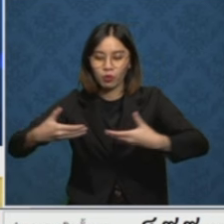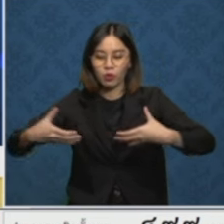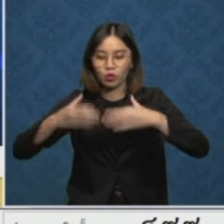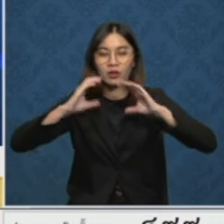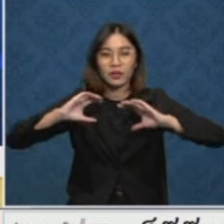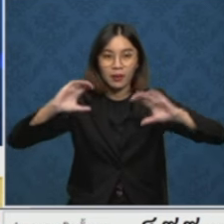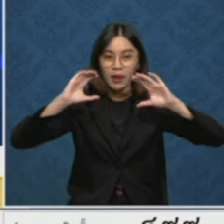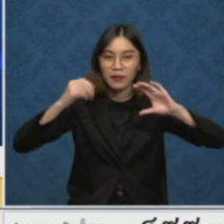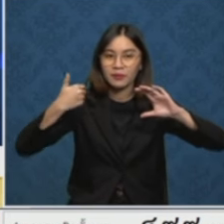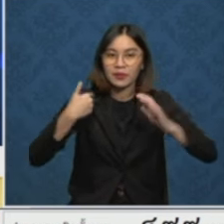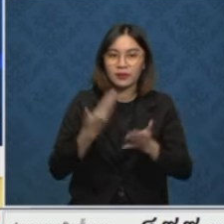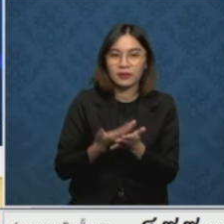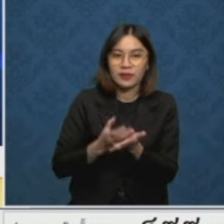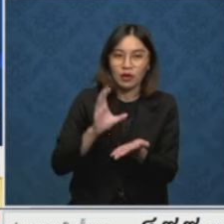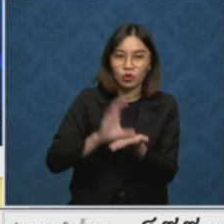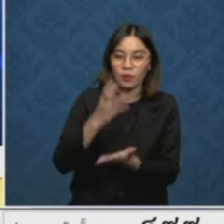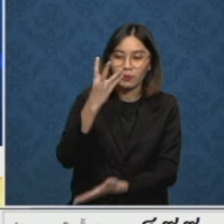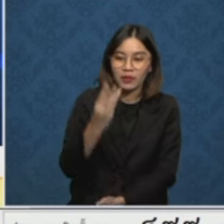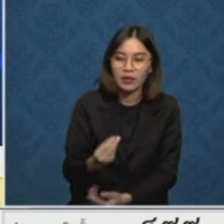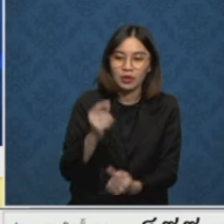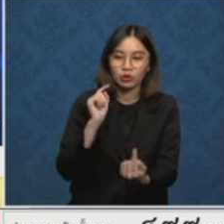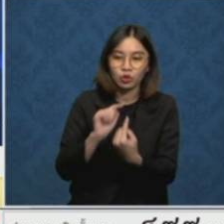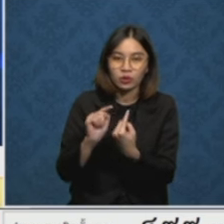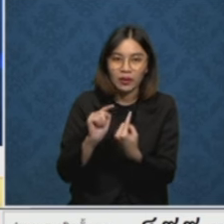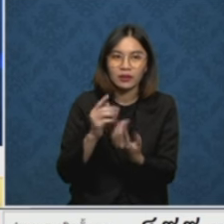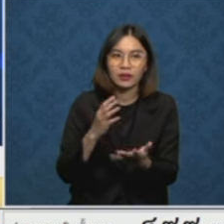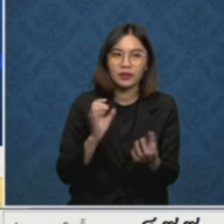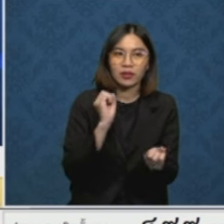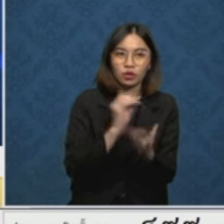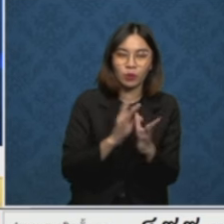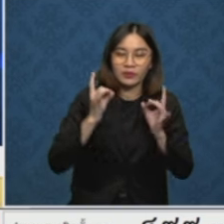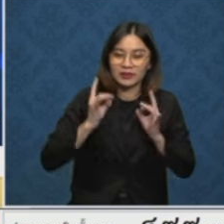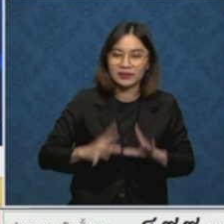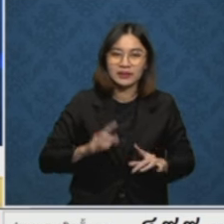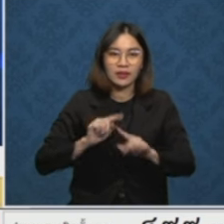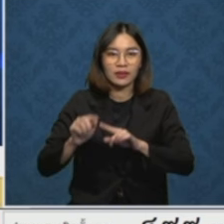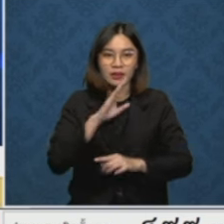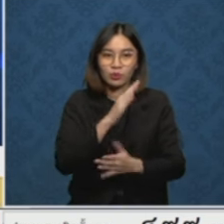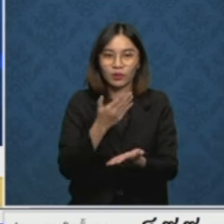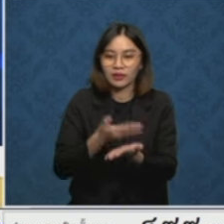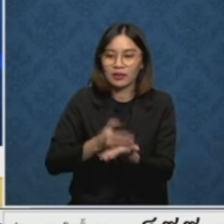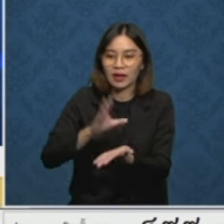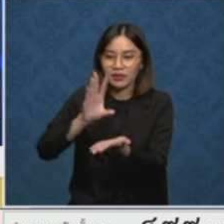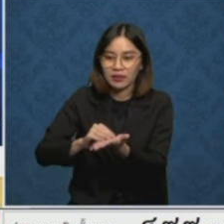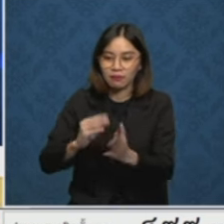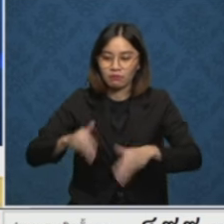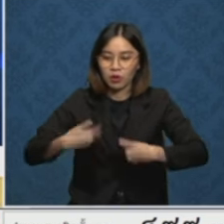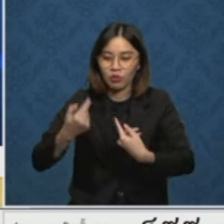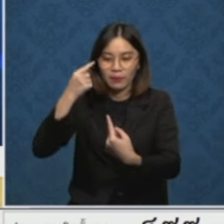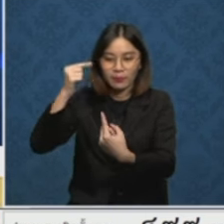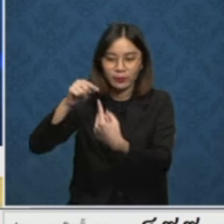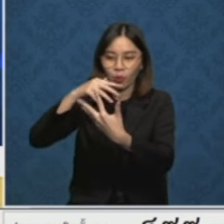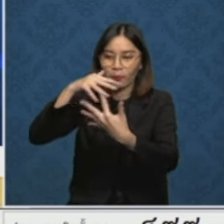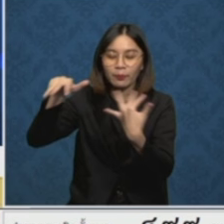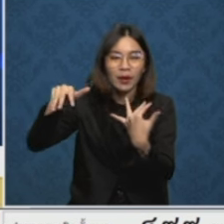จะสามารถที่จะมีงบประมาณเหลือเพียงพอที่จะรองรับความเสี่ยงเวลาที่จะจัดเก็บรายได้ไม่เข้าเป้าได้ห